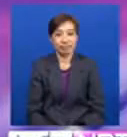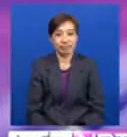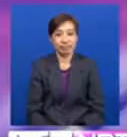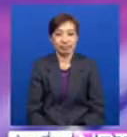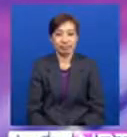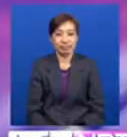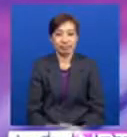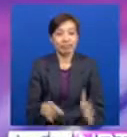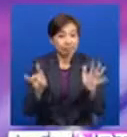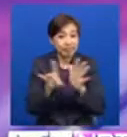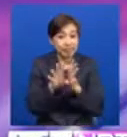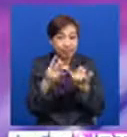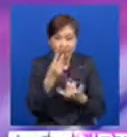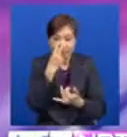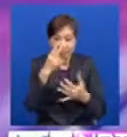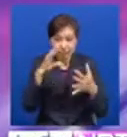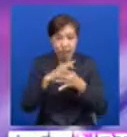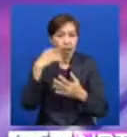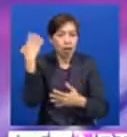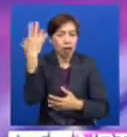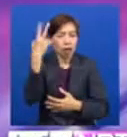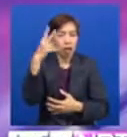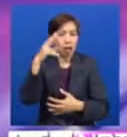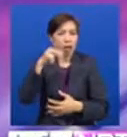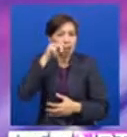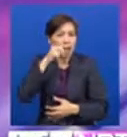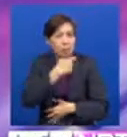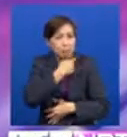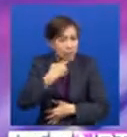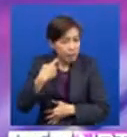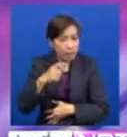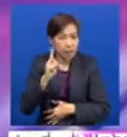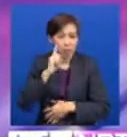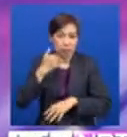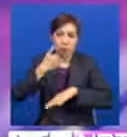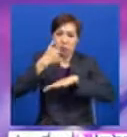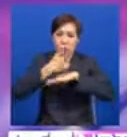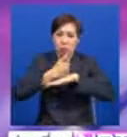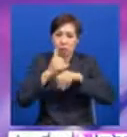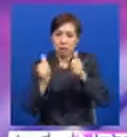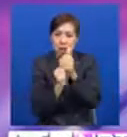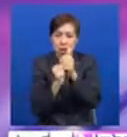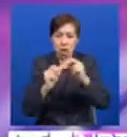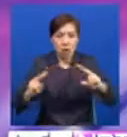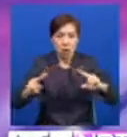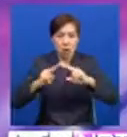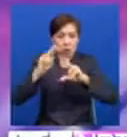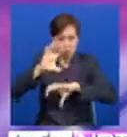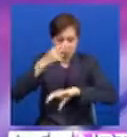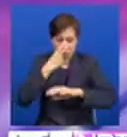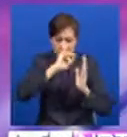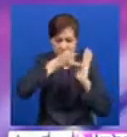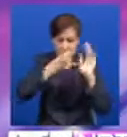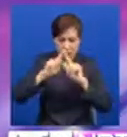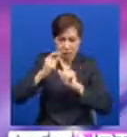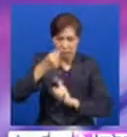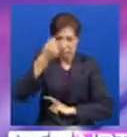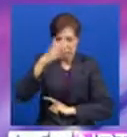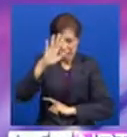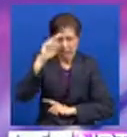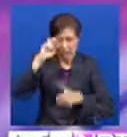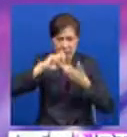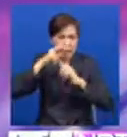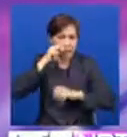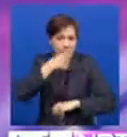ปิดท้ายช่วงนี้ที่สถานการณ์ภัยแล้งค่ะรัฐมนตรีช่วยว่าการกระทรวงมหาดไทยระบุมี15จังหวัดที่ประสบภัยแล้งมั่นใจ